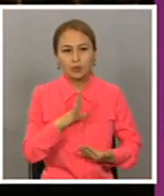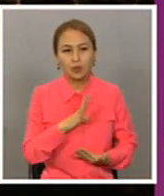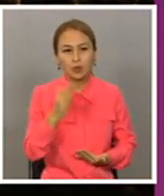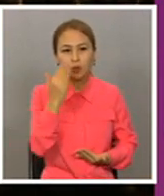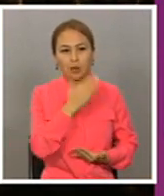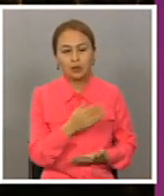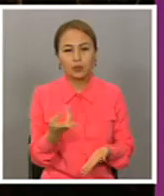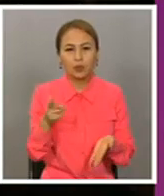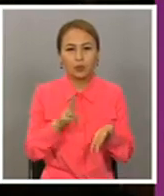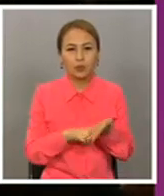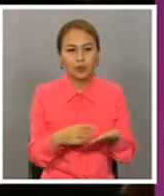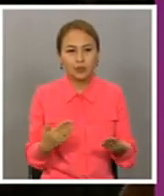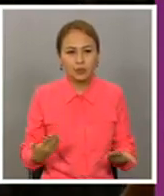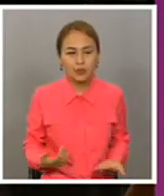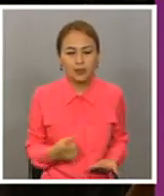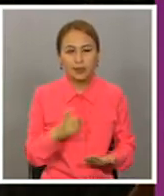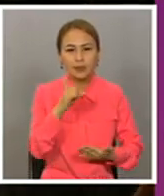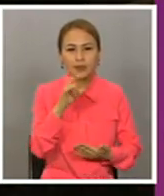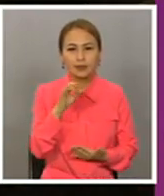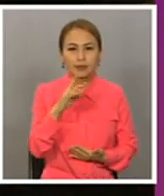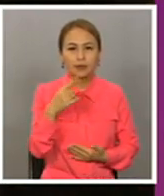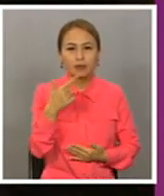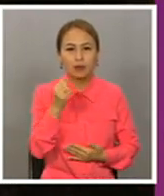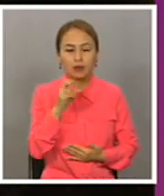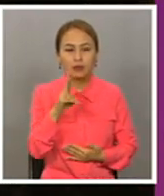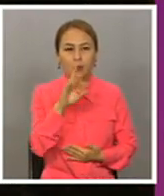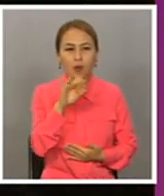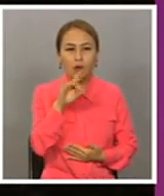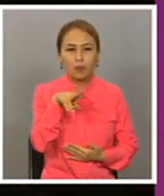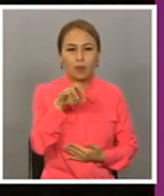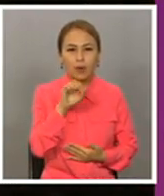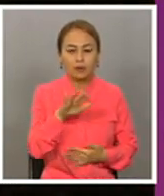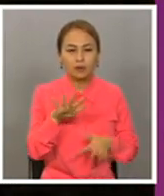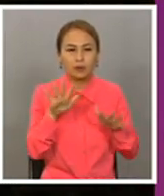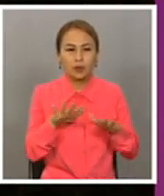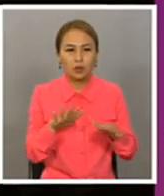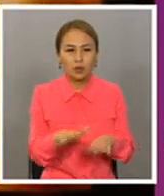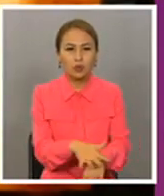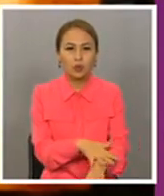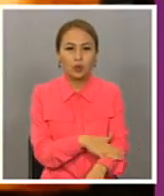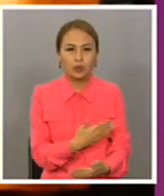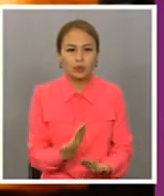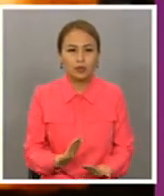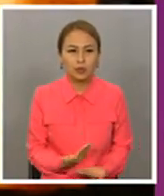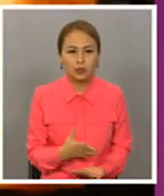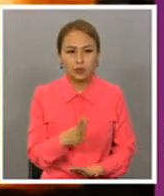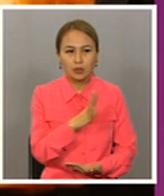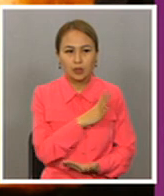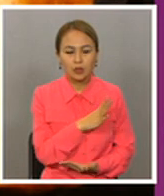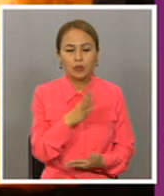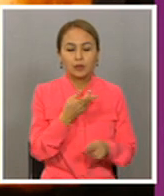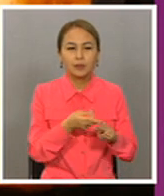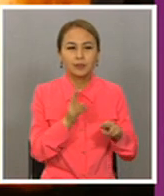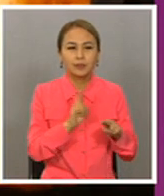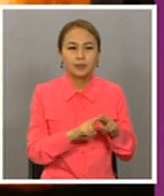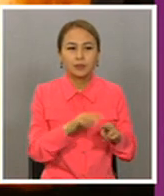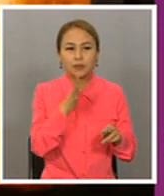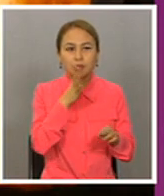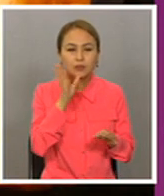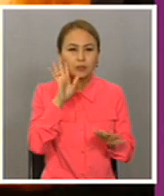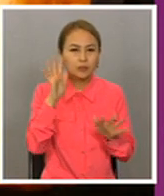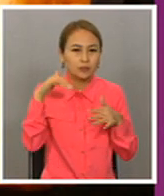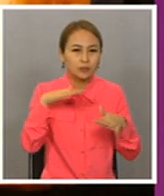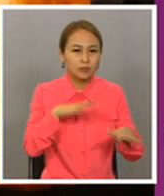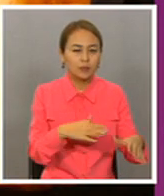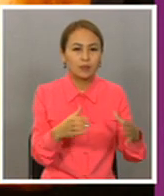қоныстары Хинган таулары мен Карпат тауларының арасына созылып жатты. Суалайланы бағатын екі дарияның